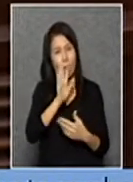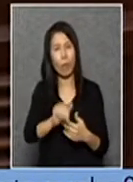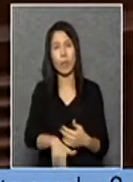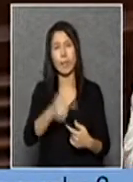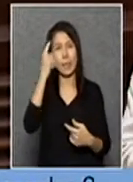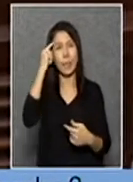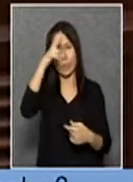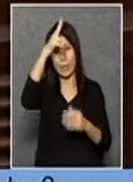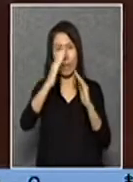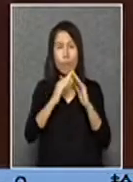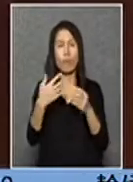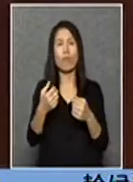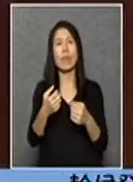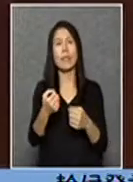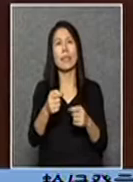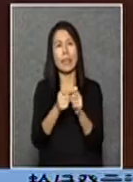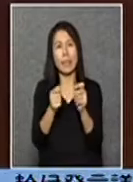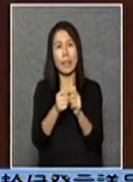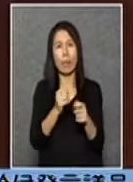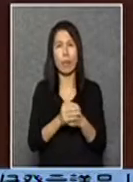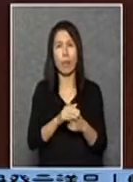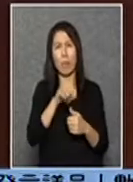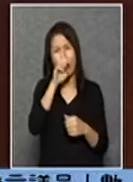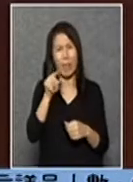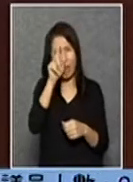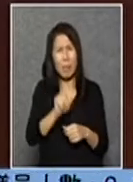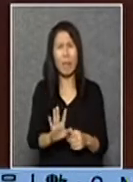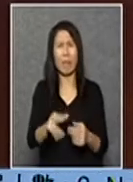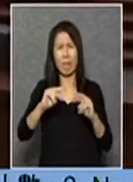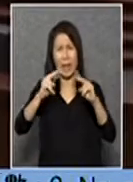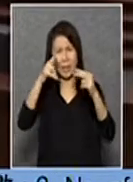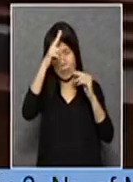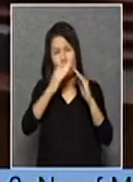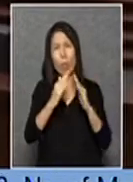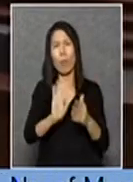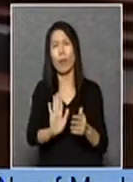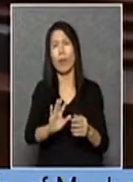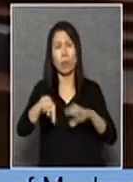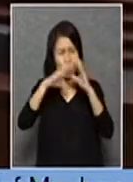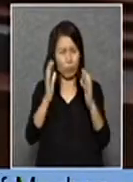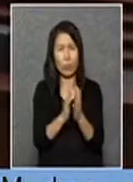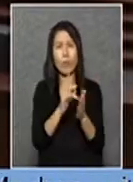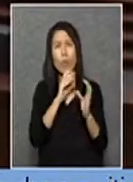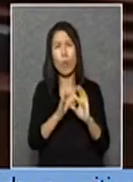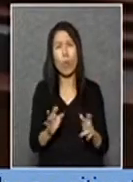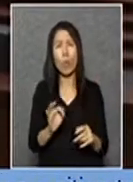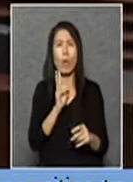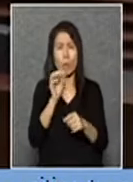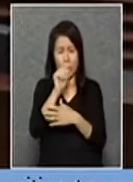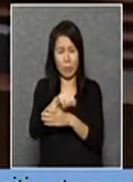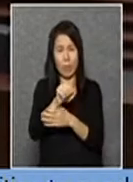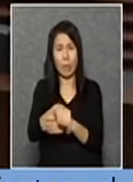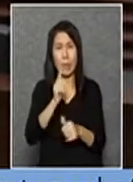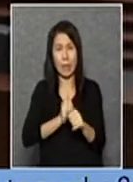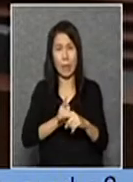嘅資訊。 這個問題不只是問發展局本身會怎樣做，而是就整體來說會不會有一個承諾呢，是會按以